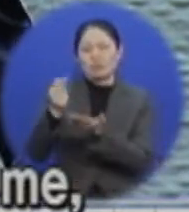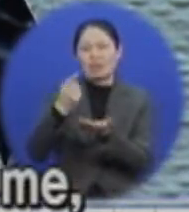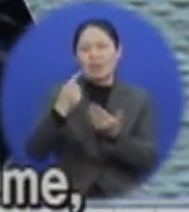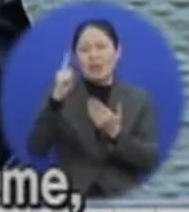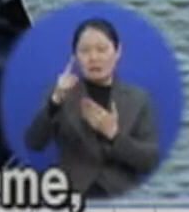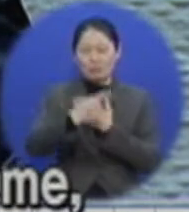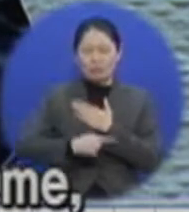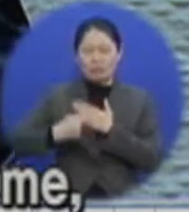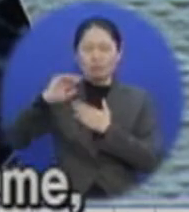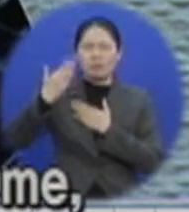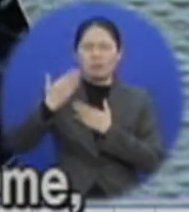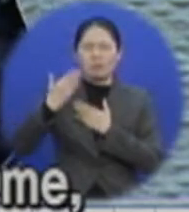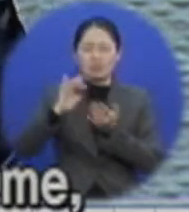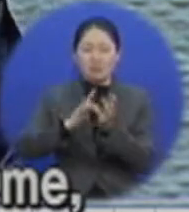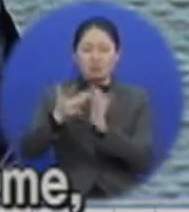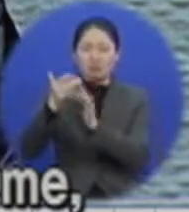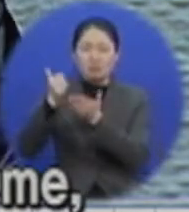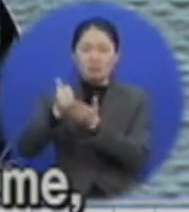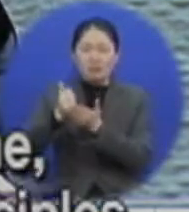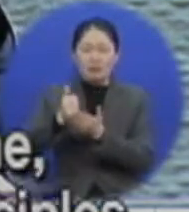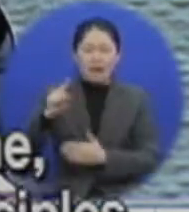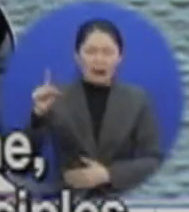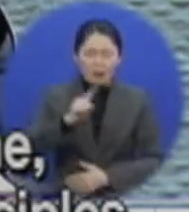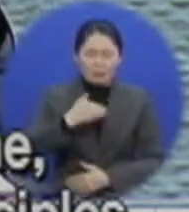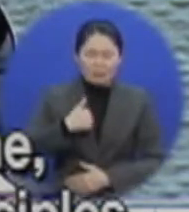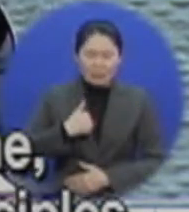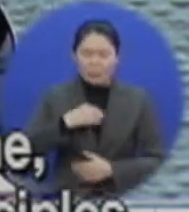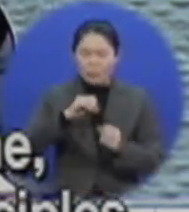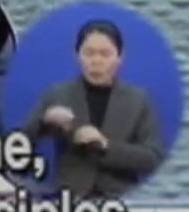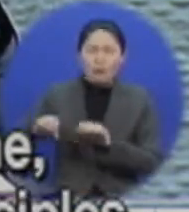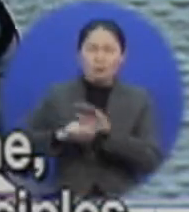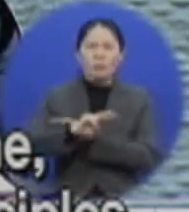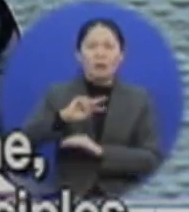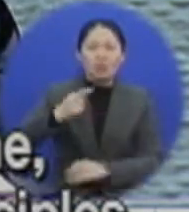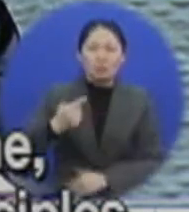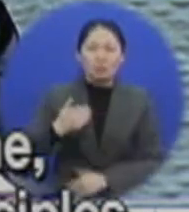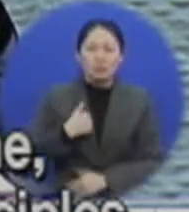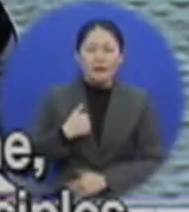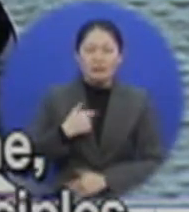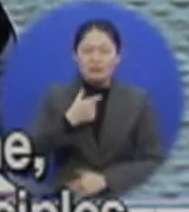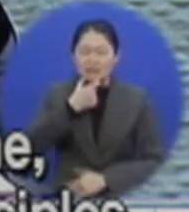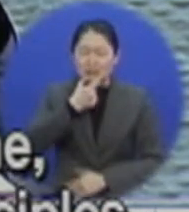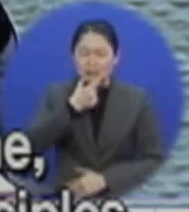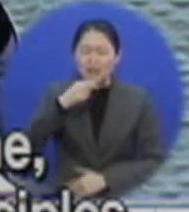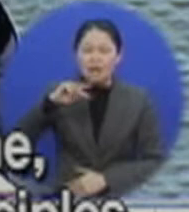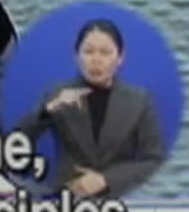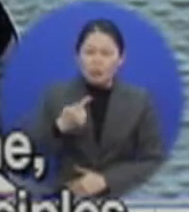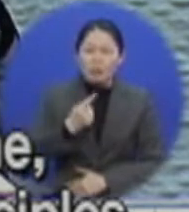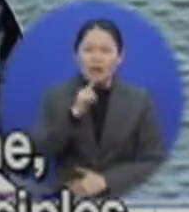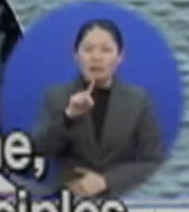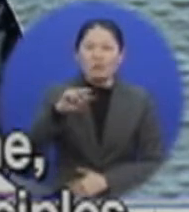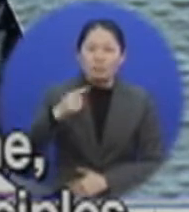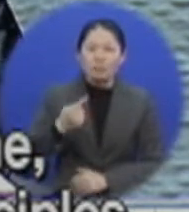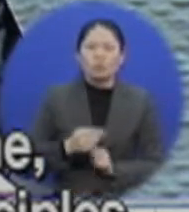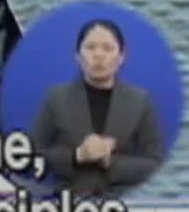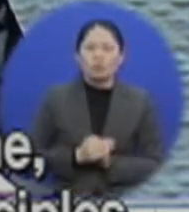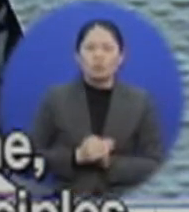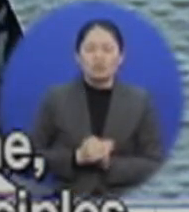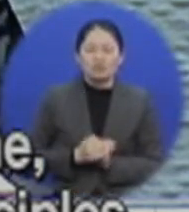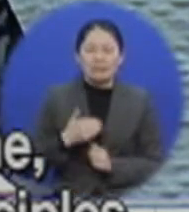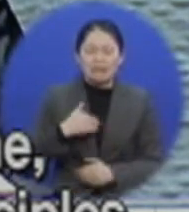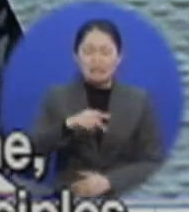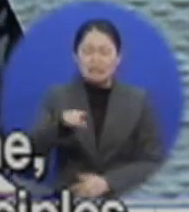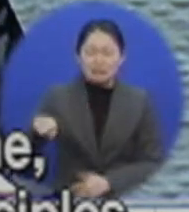제자들이 아무리 나를 버리고 도망가도 아무리 나를 부인 할지라도 나는 이제